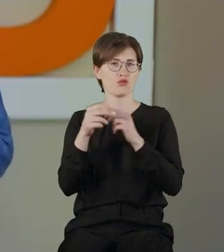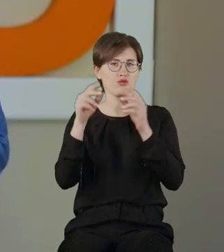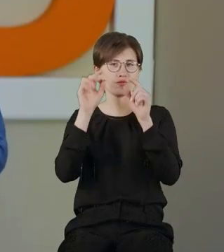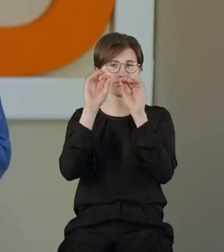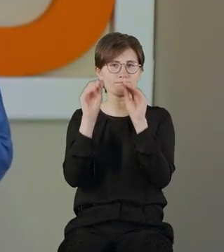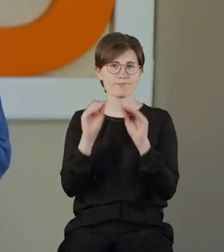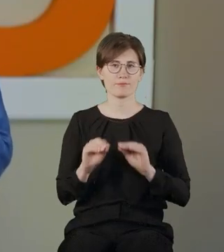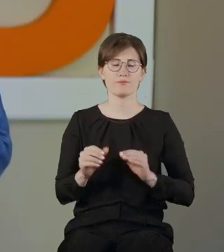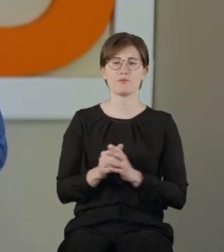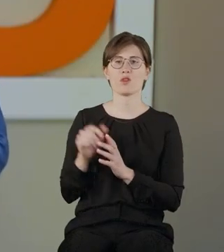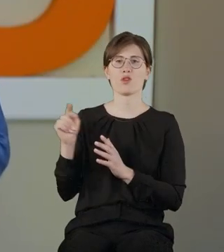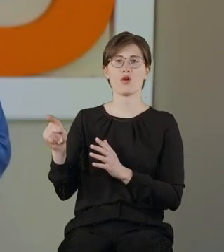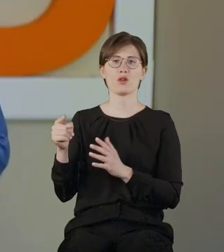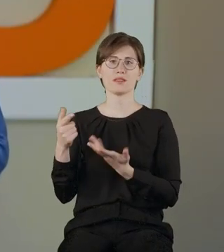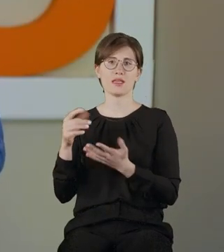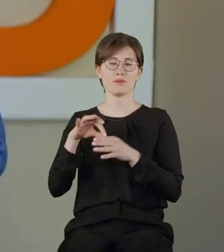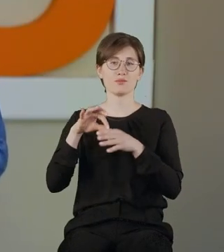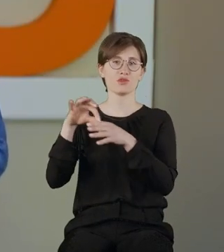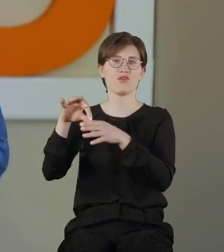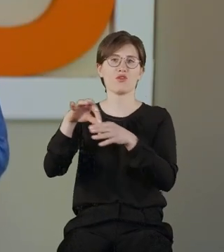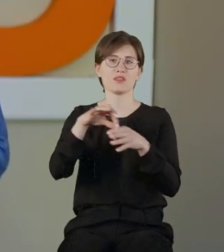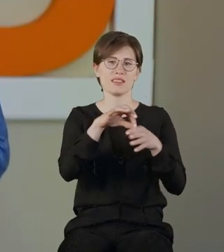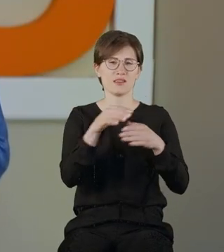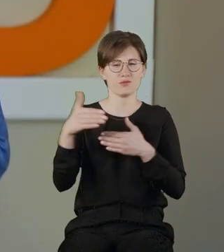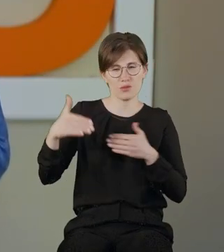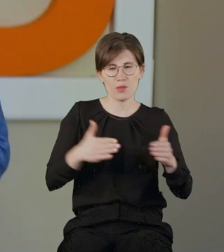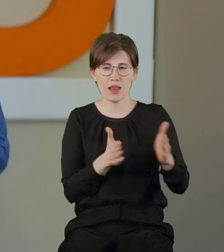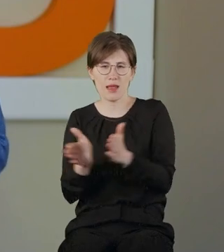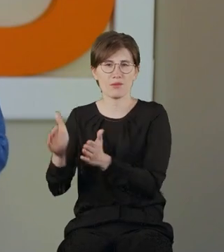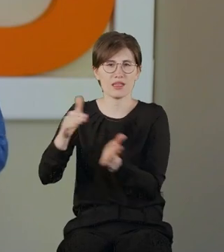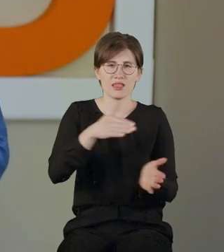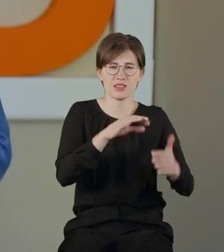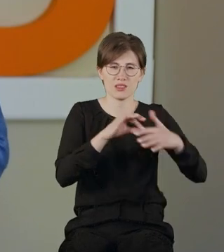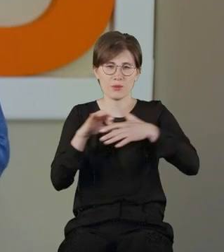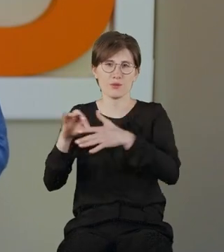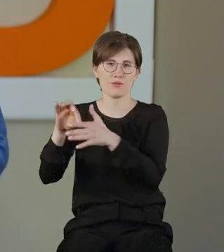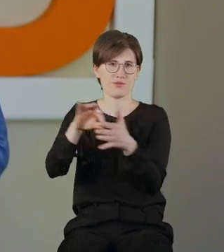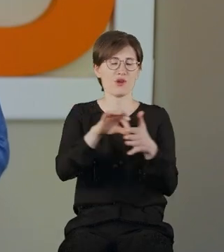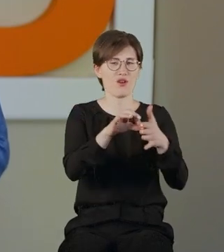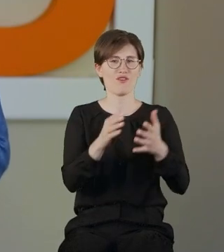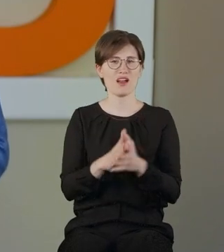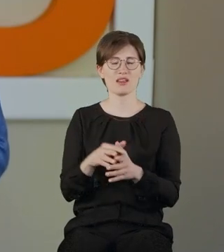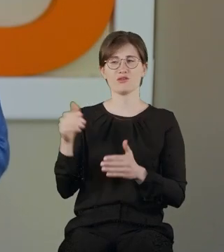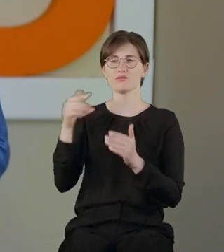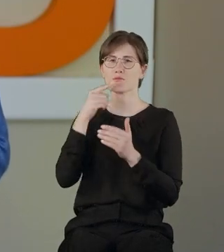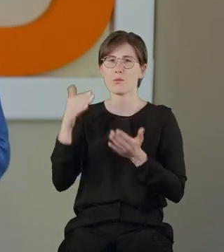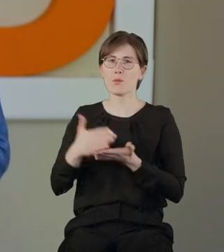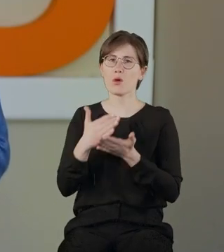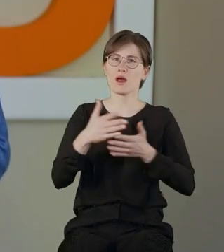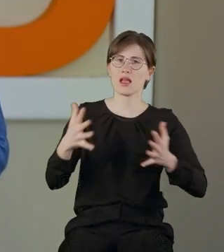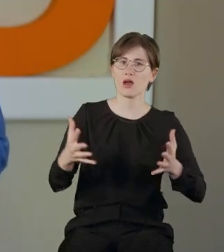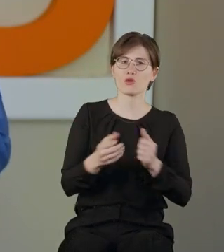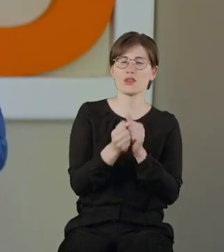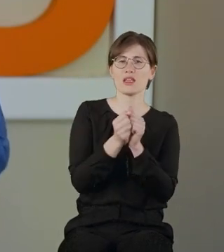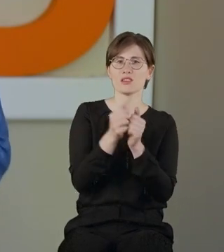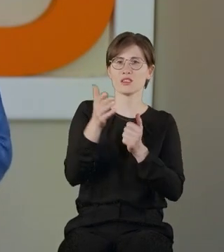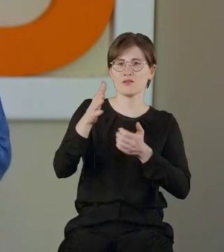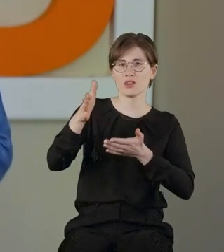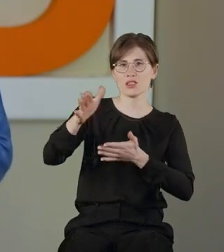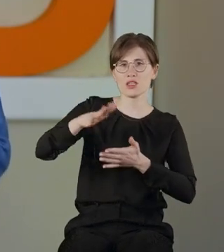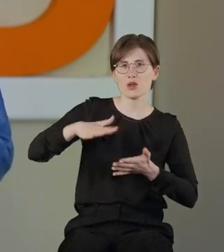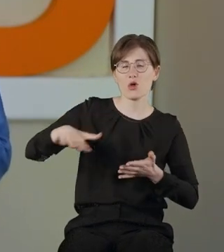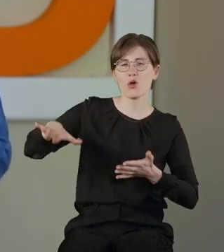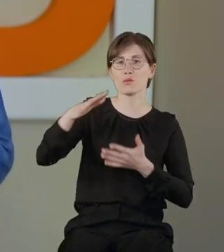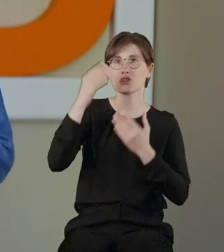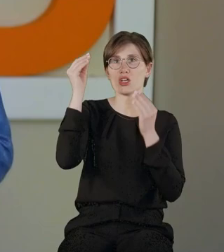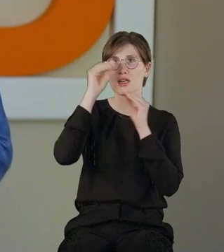osobistą przewodniczką, przewodnikiem po tym labiryncie uniwersytetu, który pozwala nam odnajdywać te obszary nauki, które będą